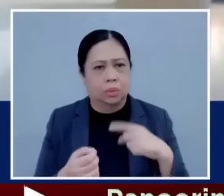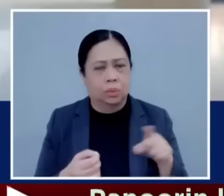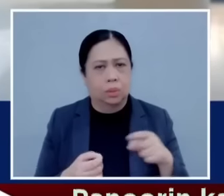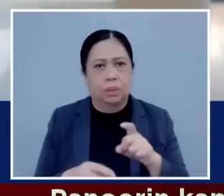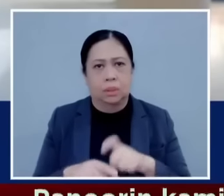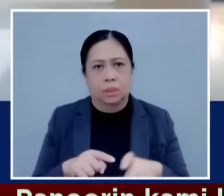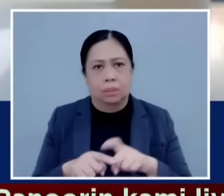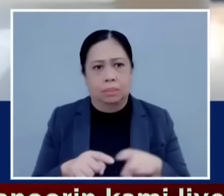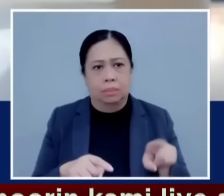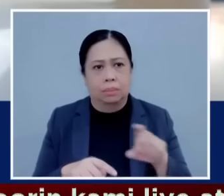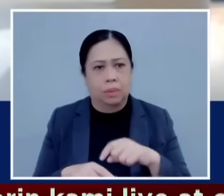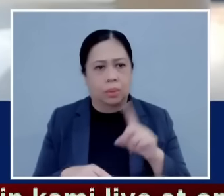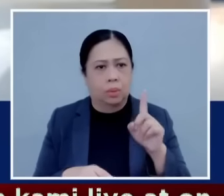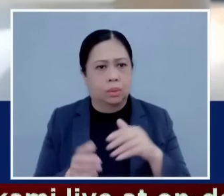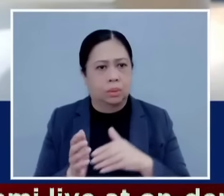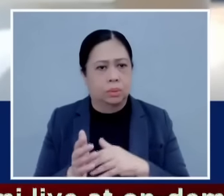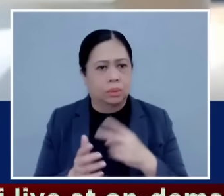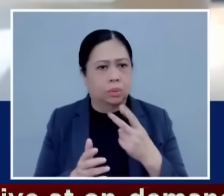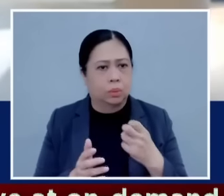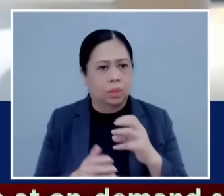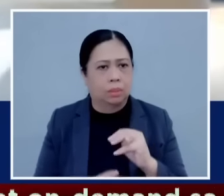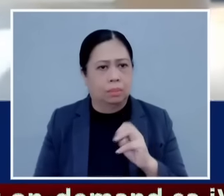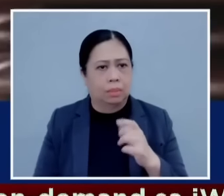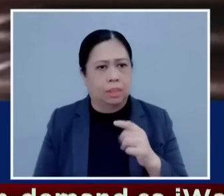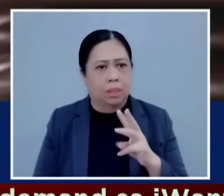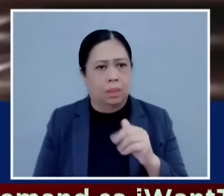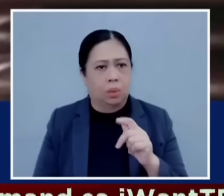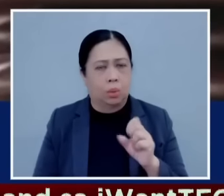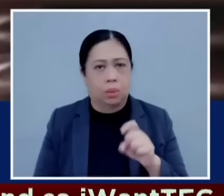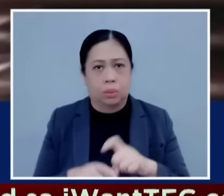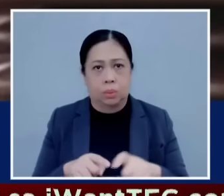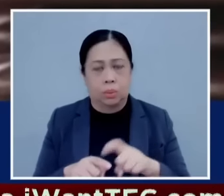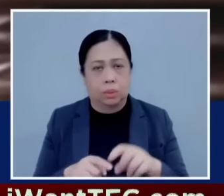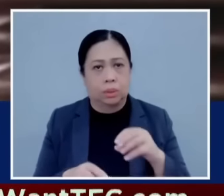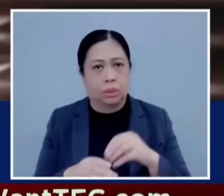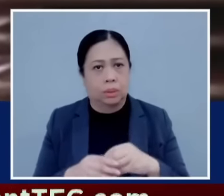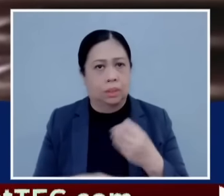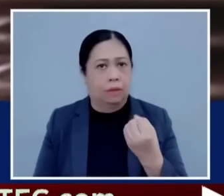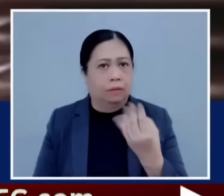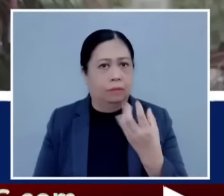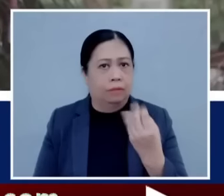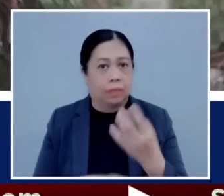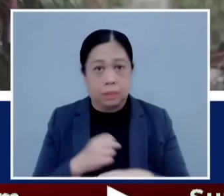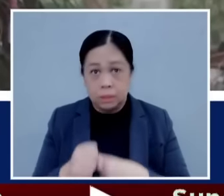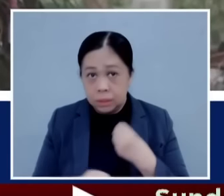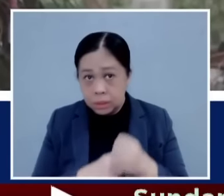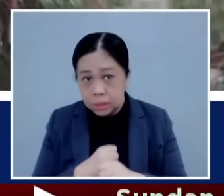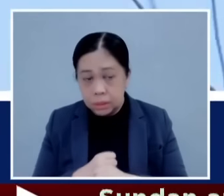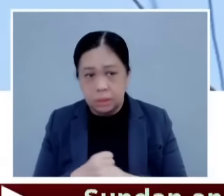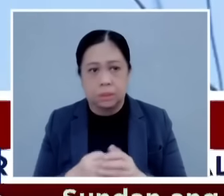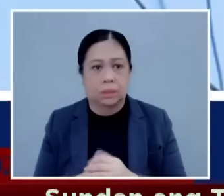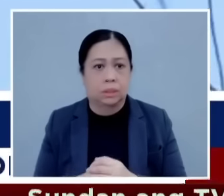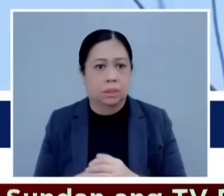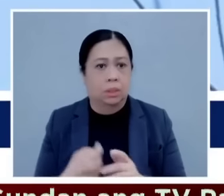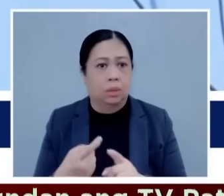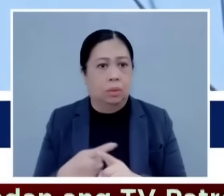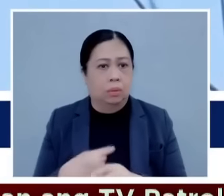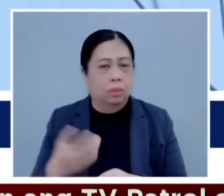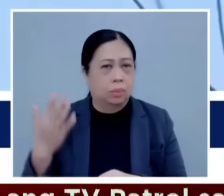Meralco para sa 1,200 megawatts ng kuryente sa loob ng 15 years. Mula sa